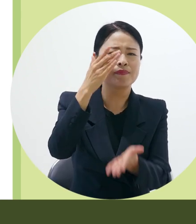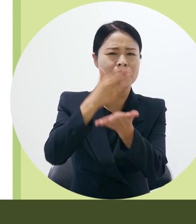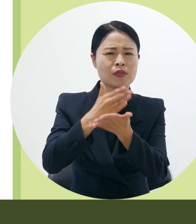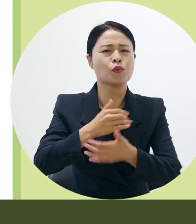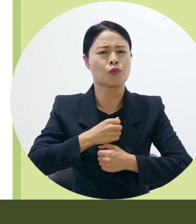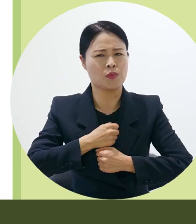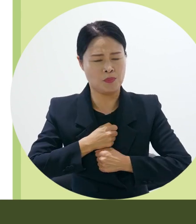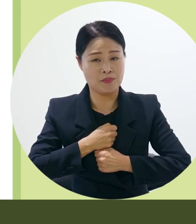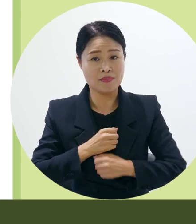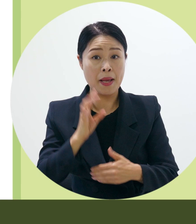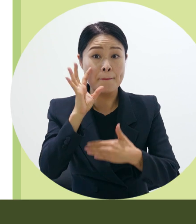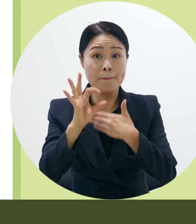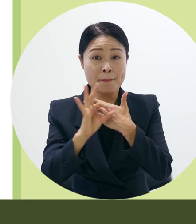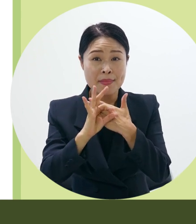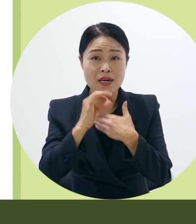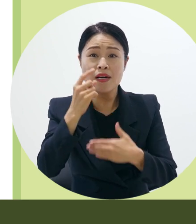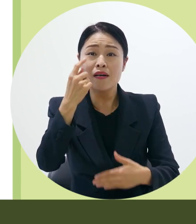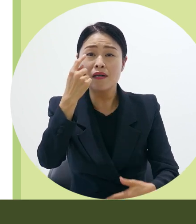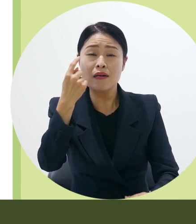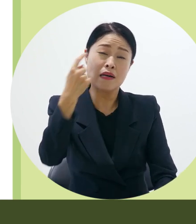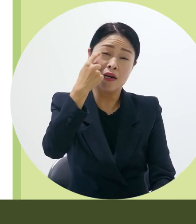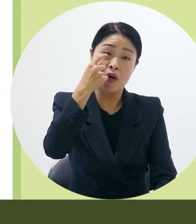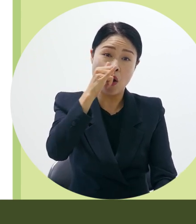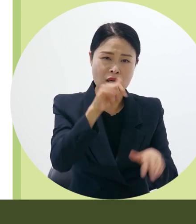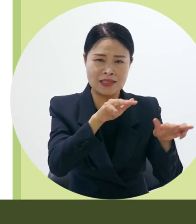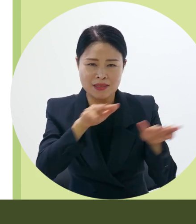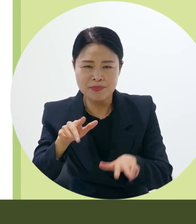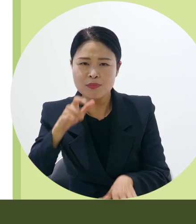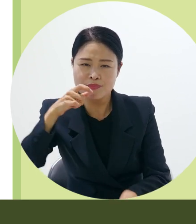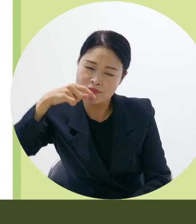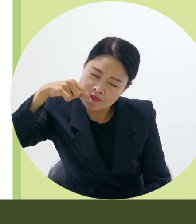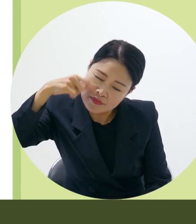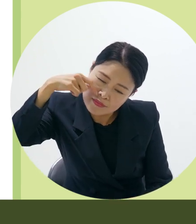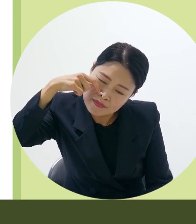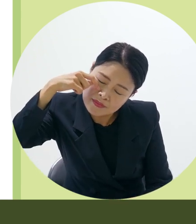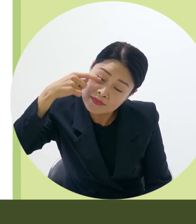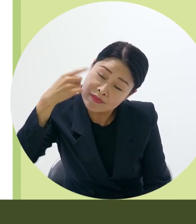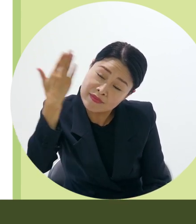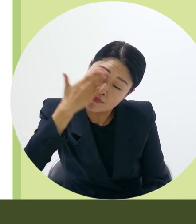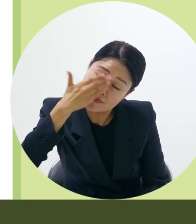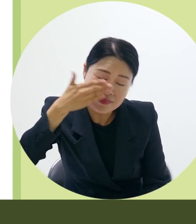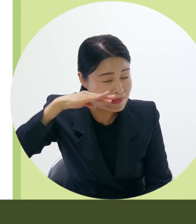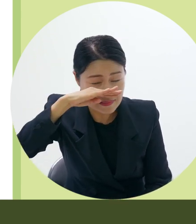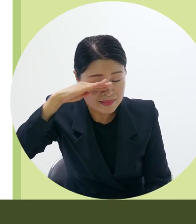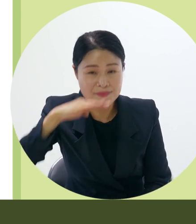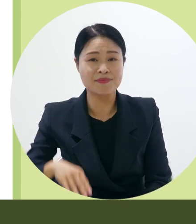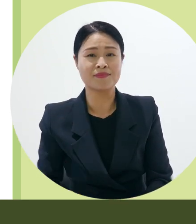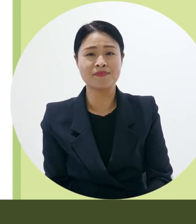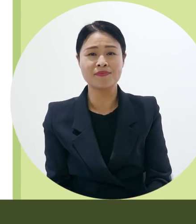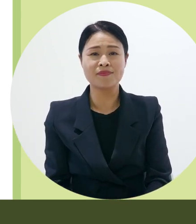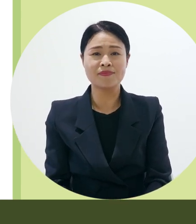주의하고 만일 눈에 들어간 경우 즉시 깨끗한 물로 씻어내십시오.